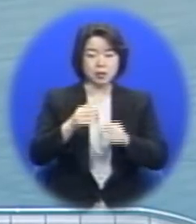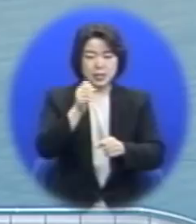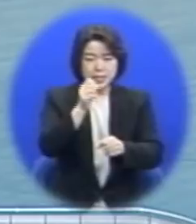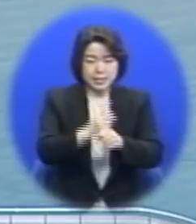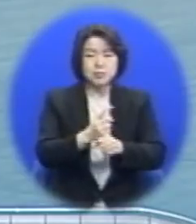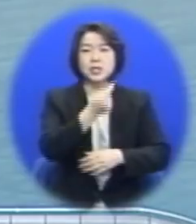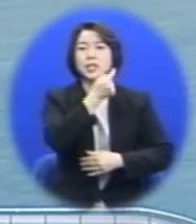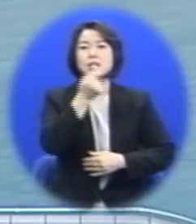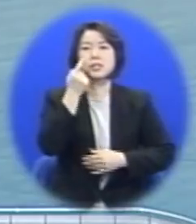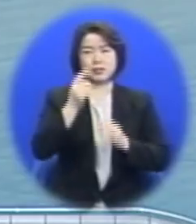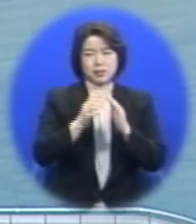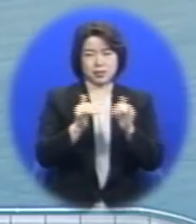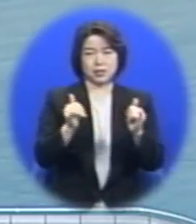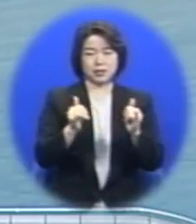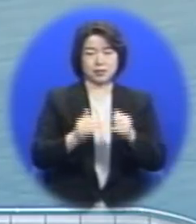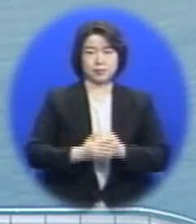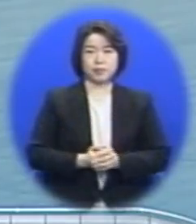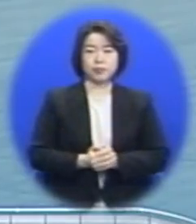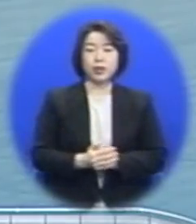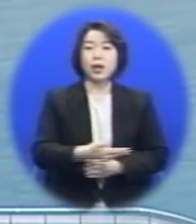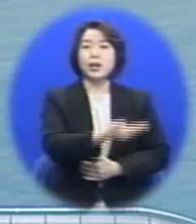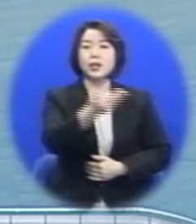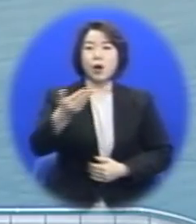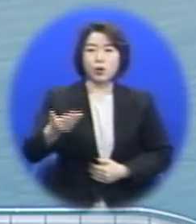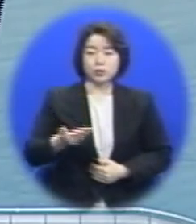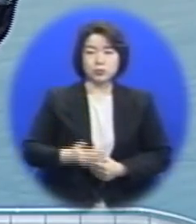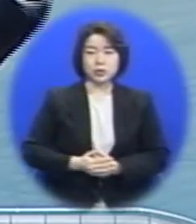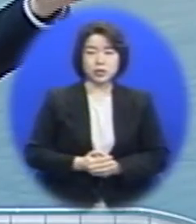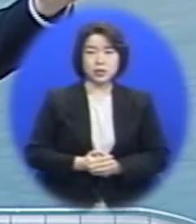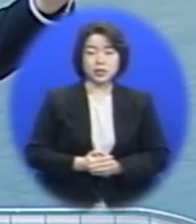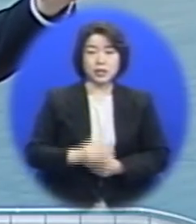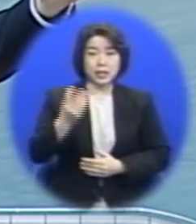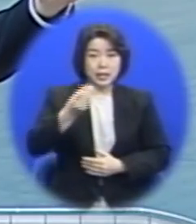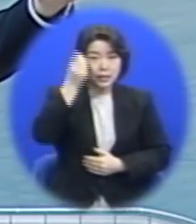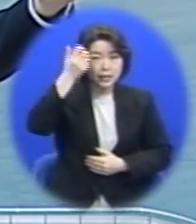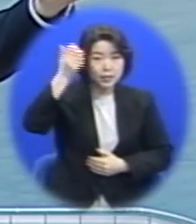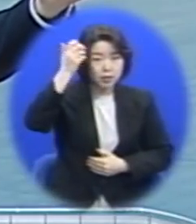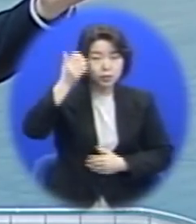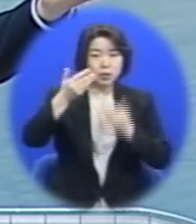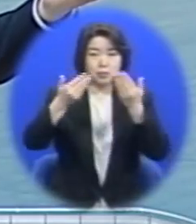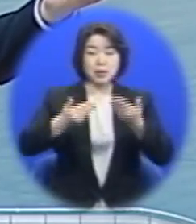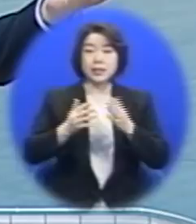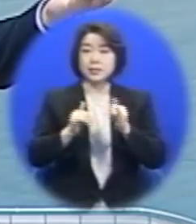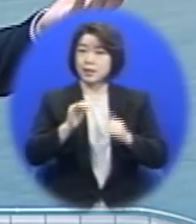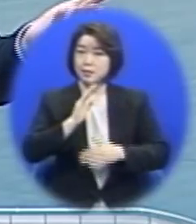알 수가 있습니다. 여러분이 성령 받은 사람입니까?